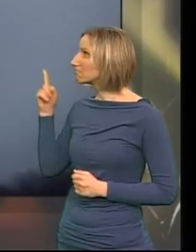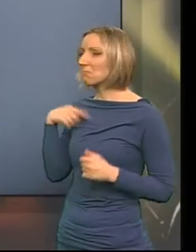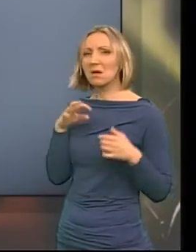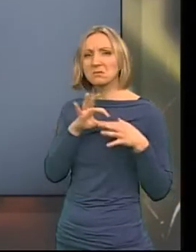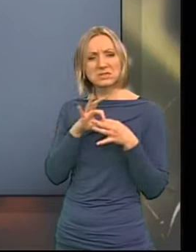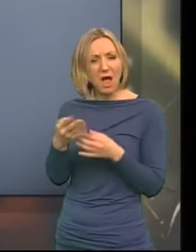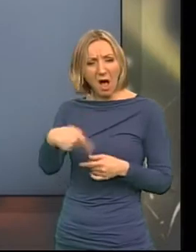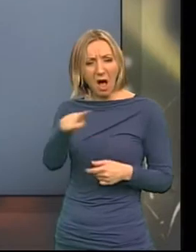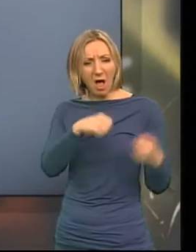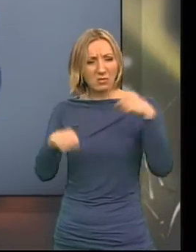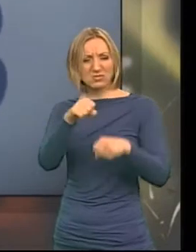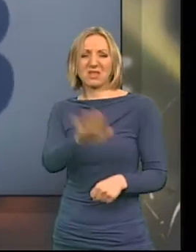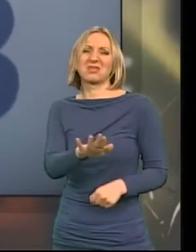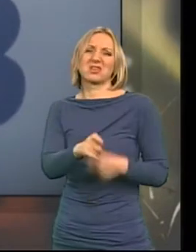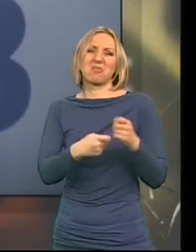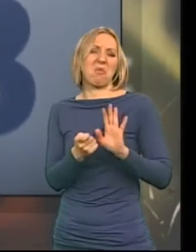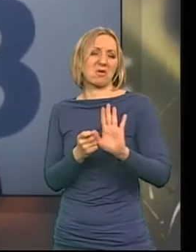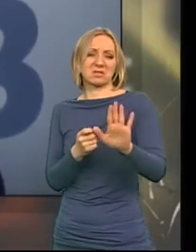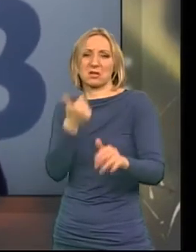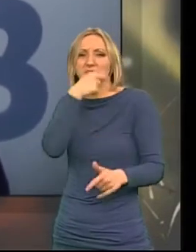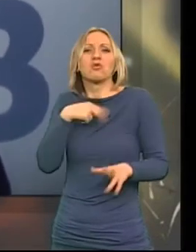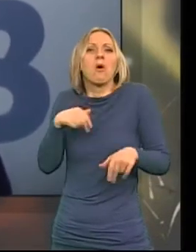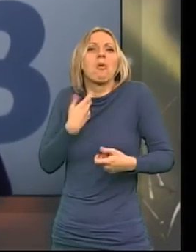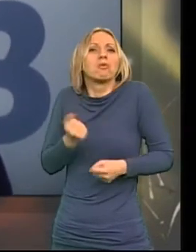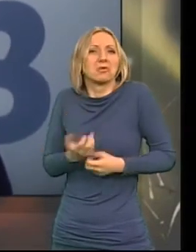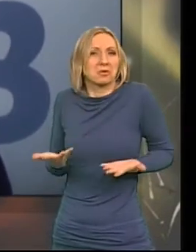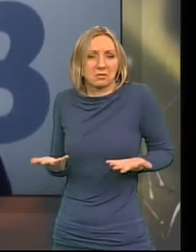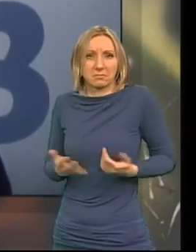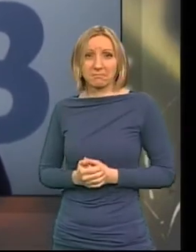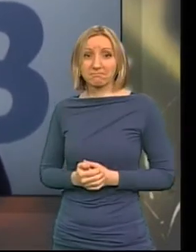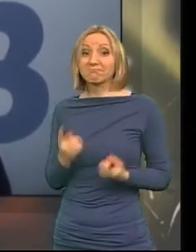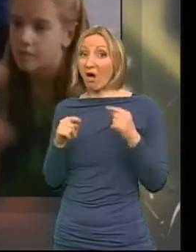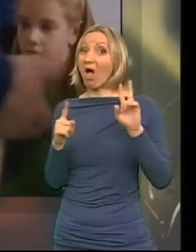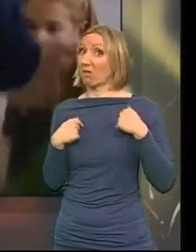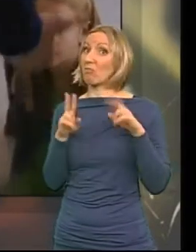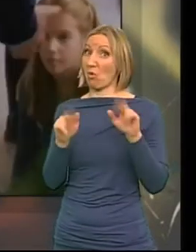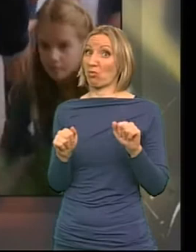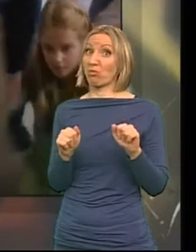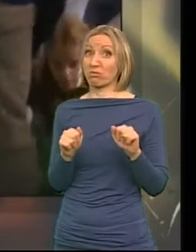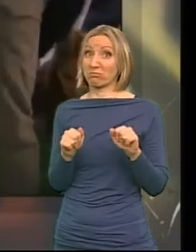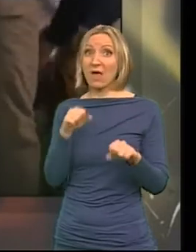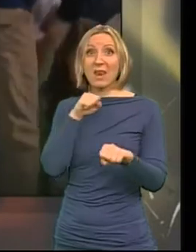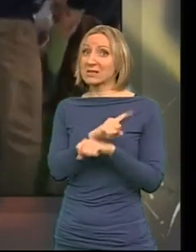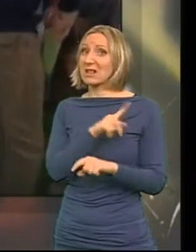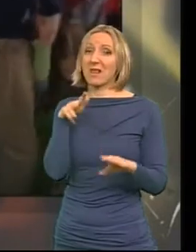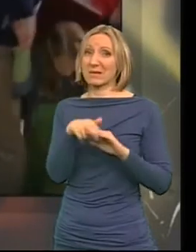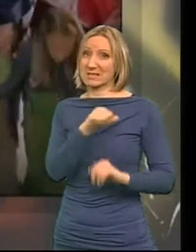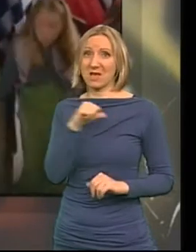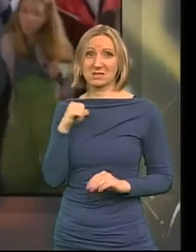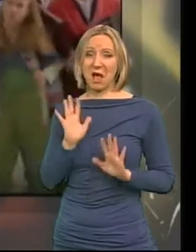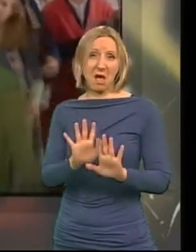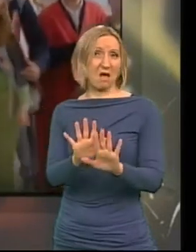Stalno se tuku. Dečija posla. Šta ja tu mogu? Ali mogu. Nasilje ne prestaje